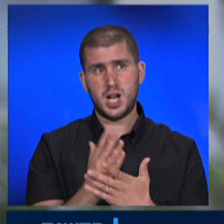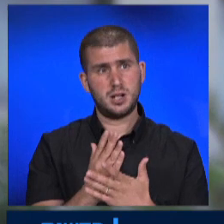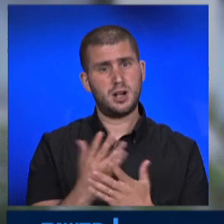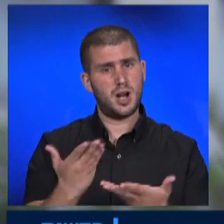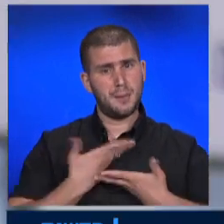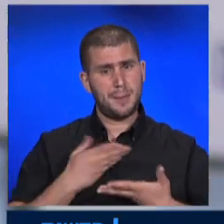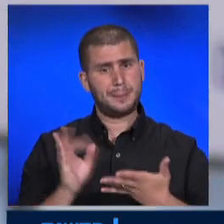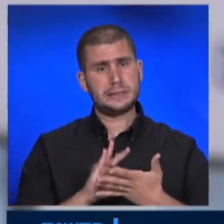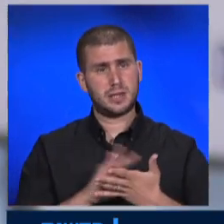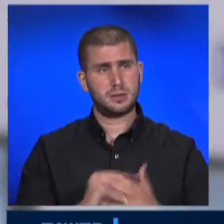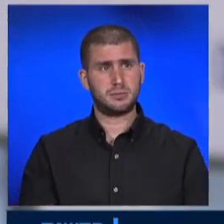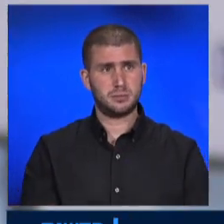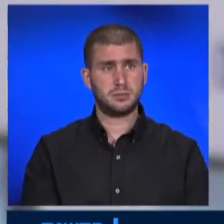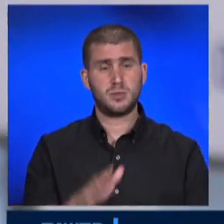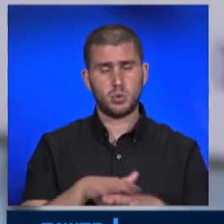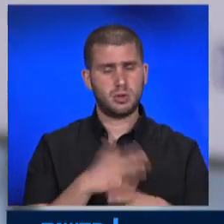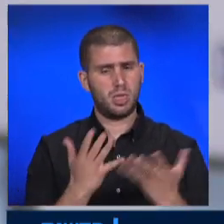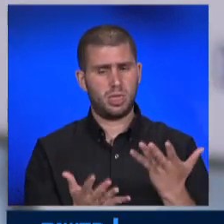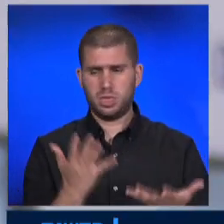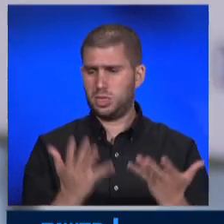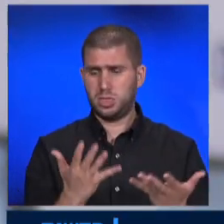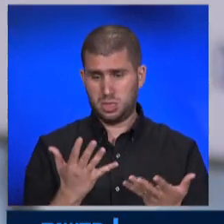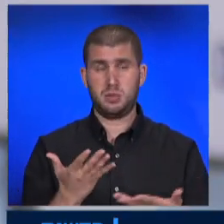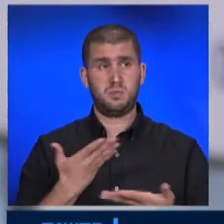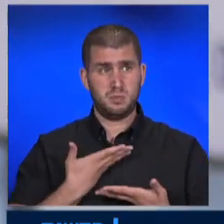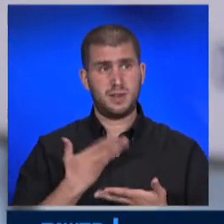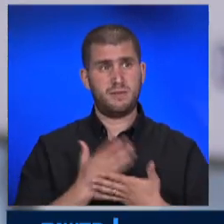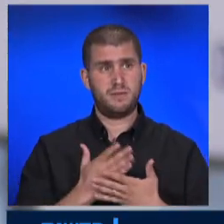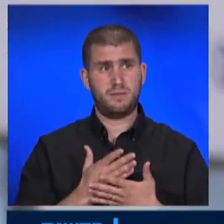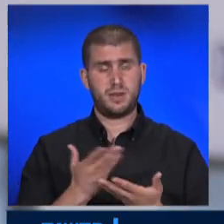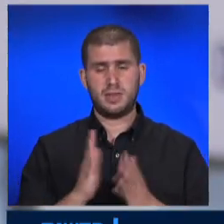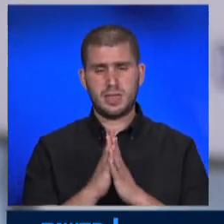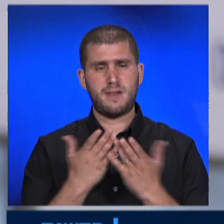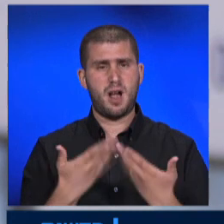את המשרדים. עושה של חוסר ודאות שגורמת לי לאבד איזושהי תקווה